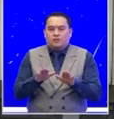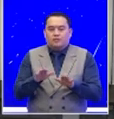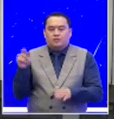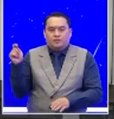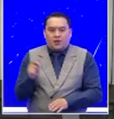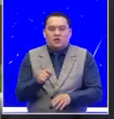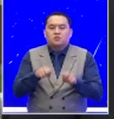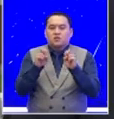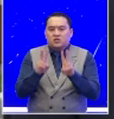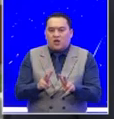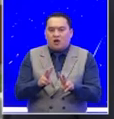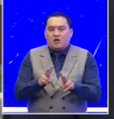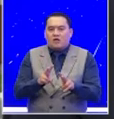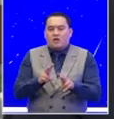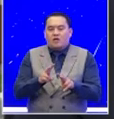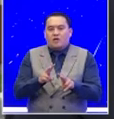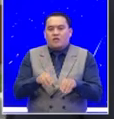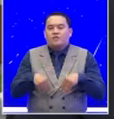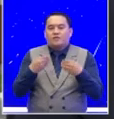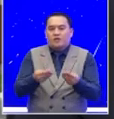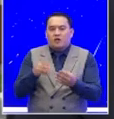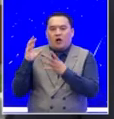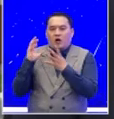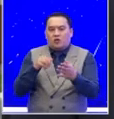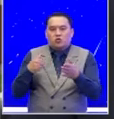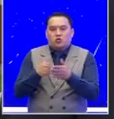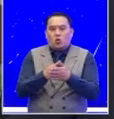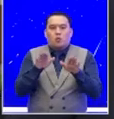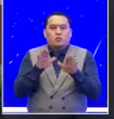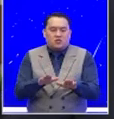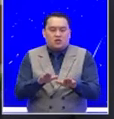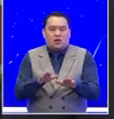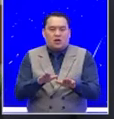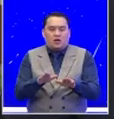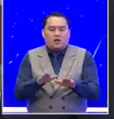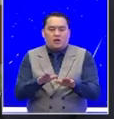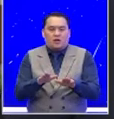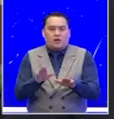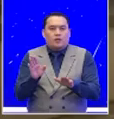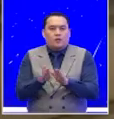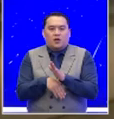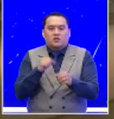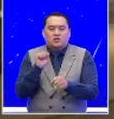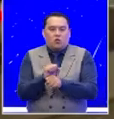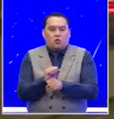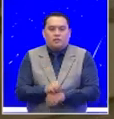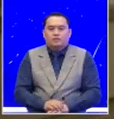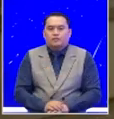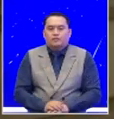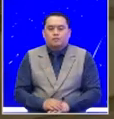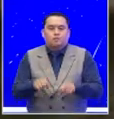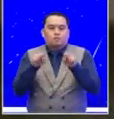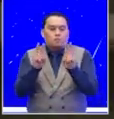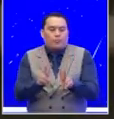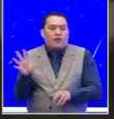прибытия. Специальными выделенными автобусами их отправят до места прибытия без остановок. По словам